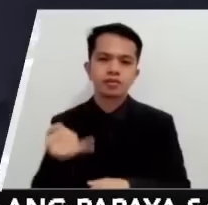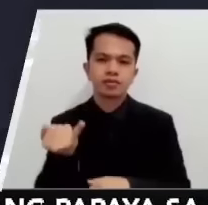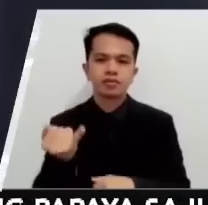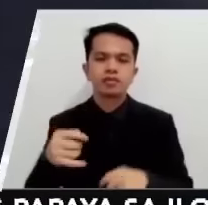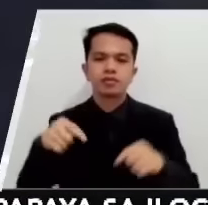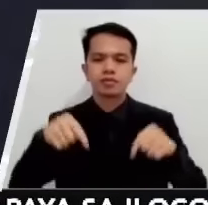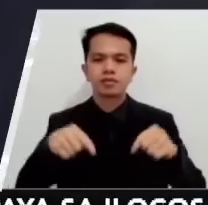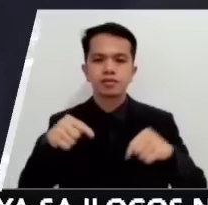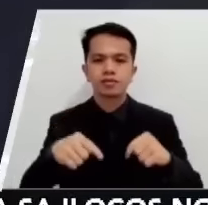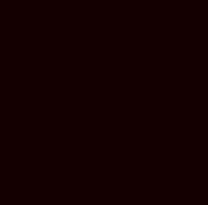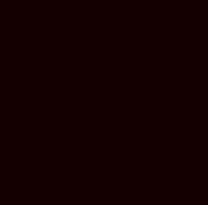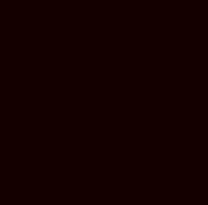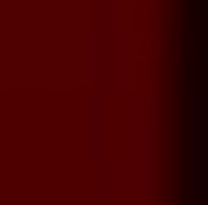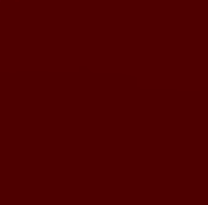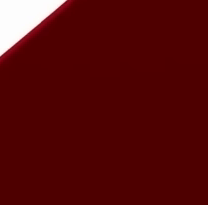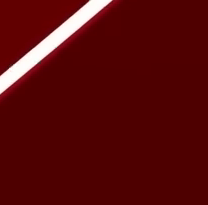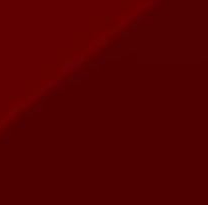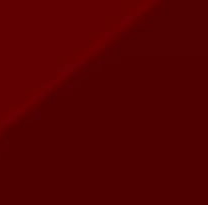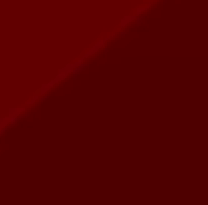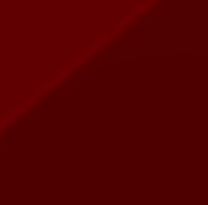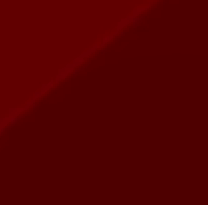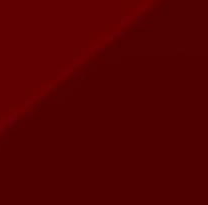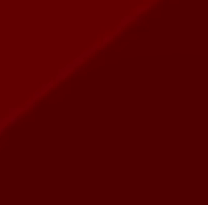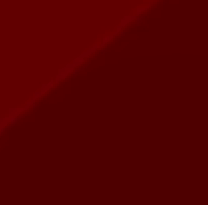Integrated News.